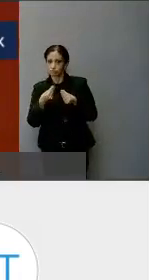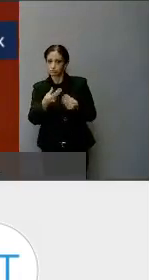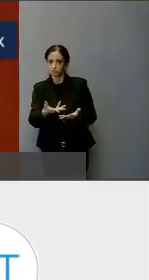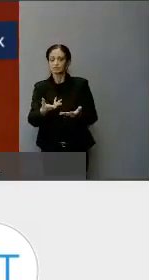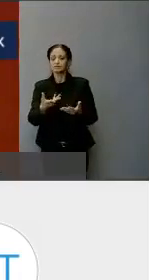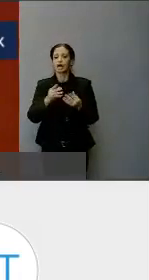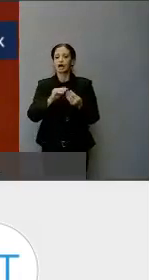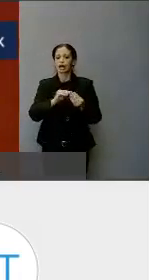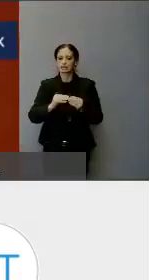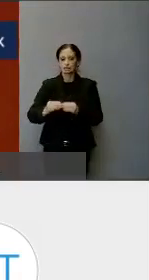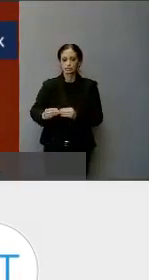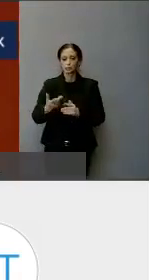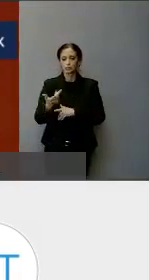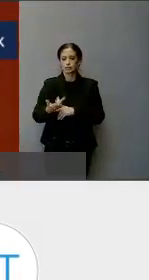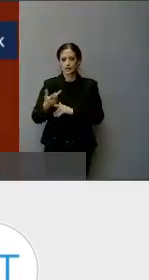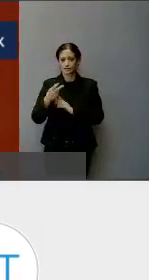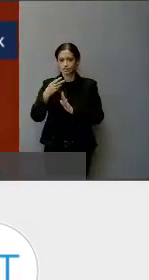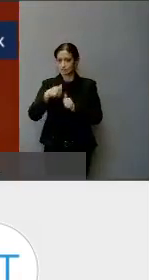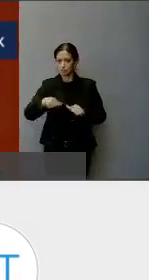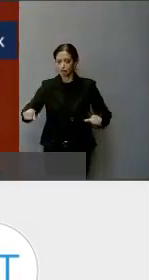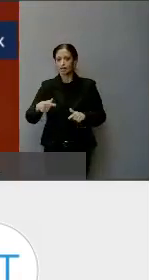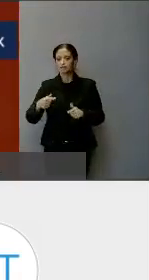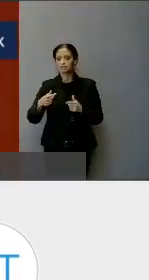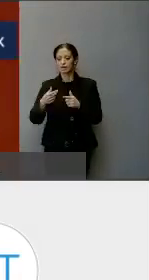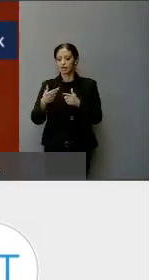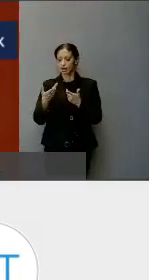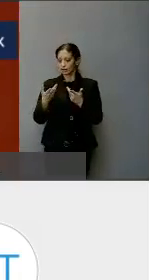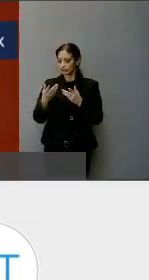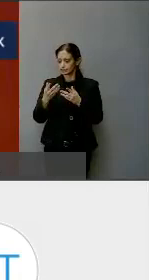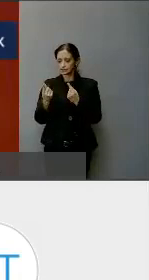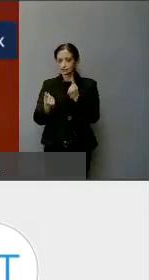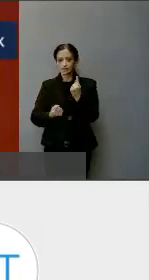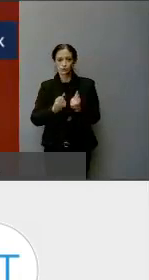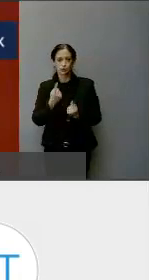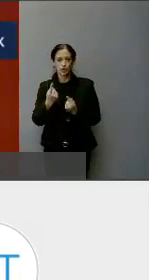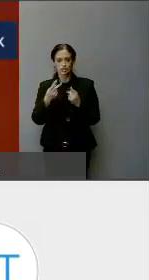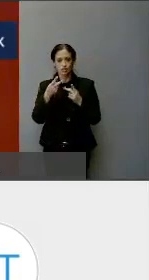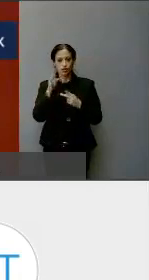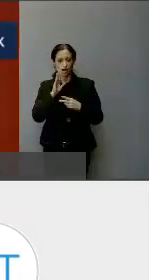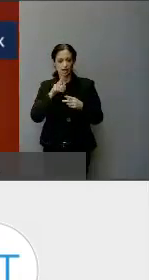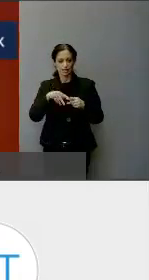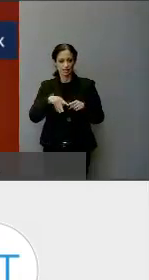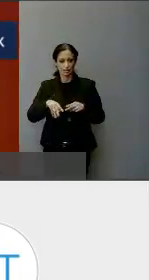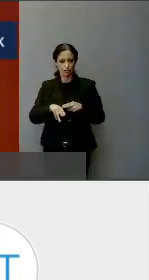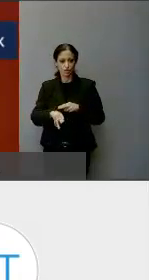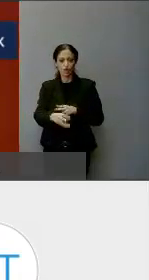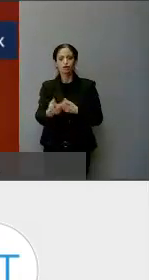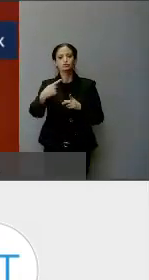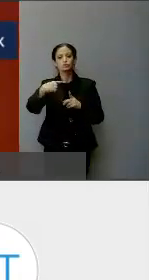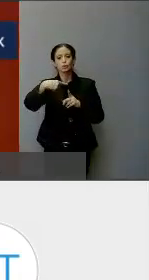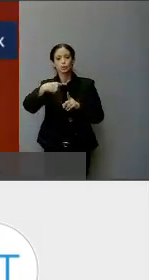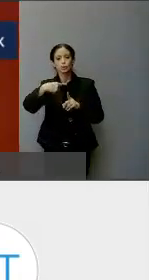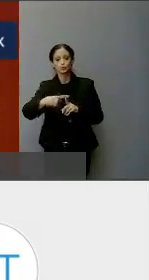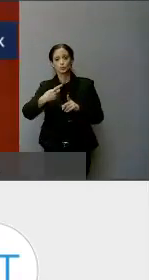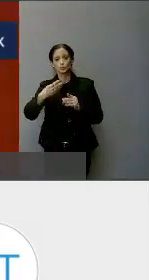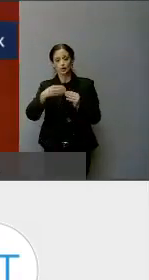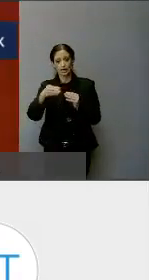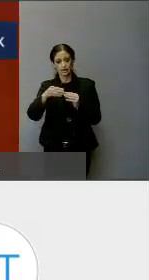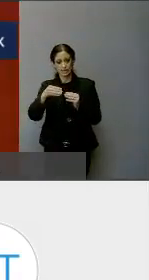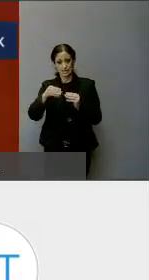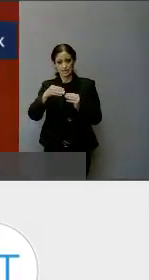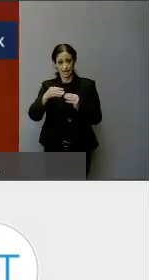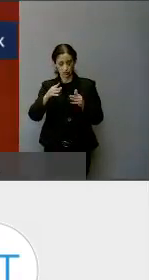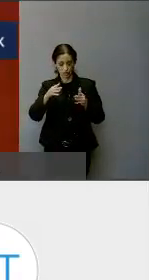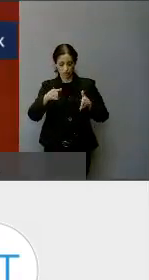primari sistemazioni idrogeologiche verde produttivo risanamento ambientale restauro delle preesistenze storiche